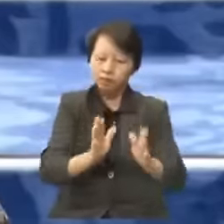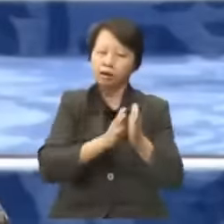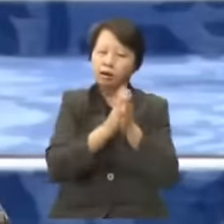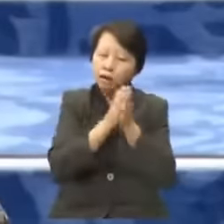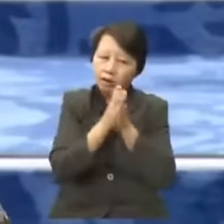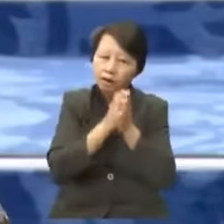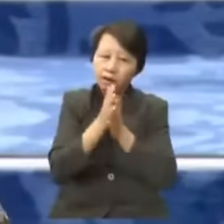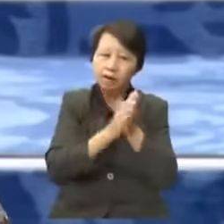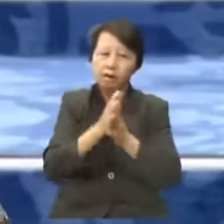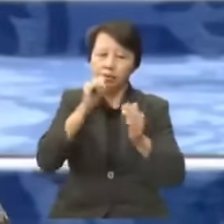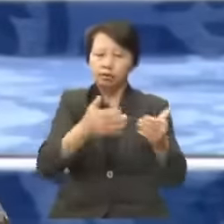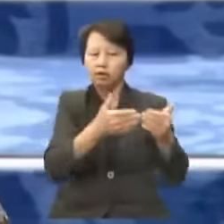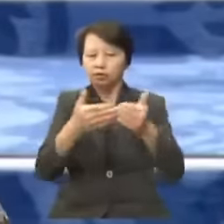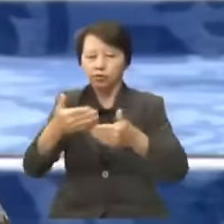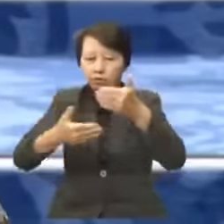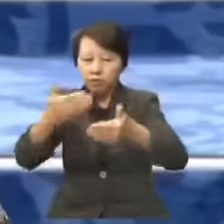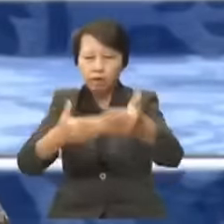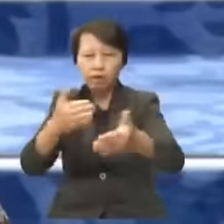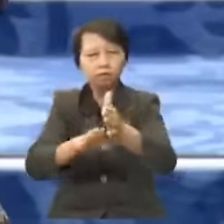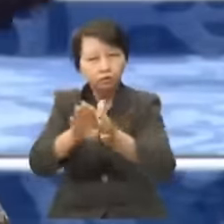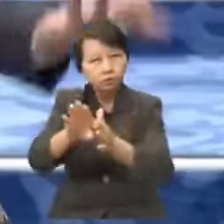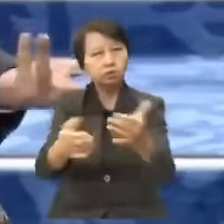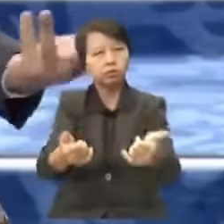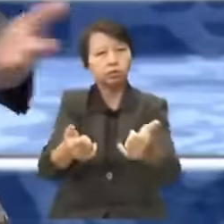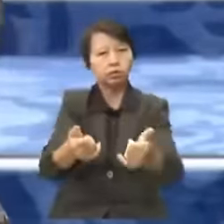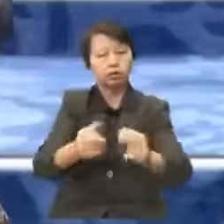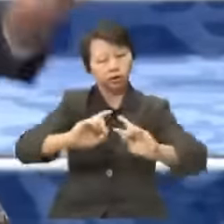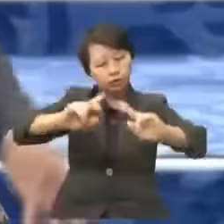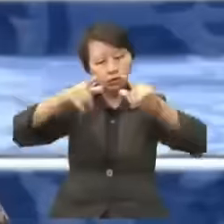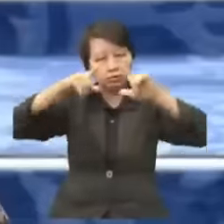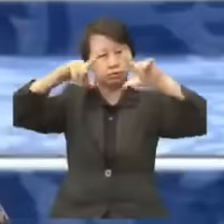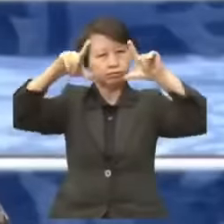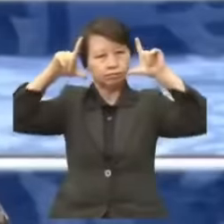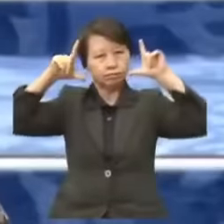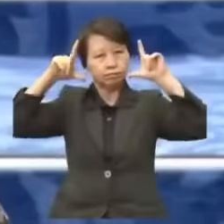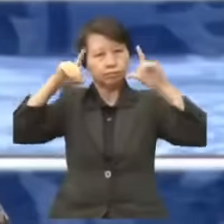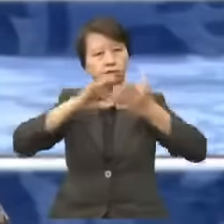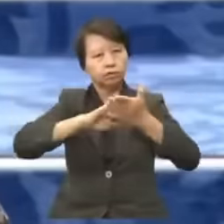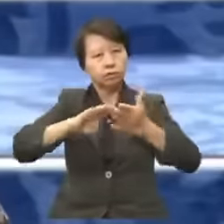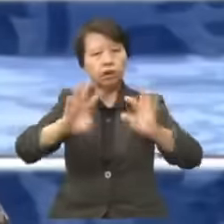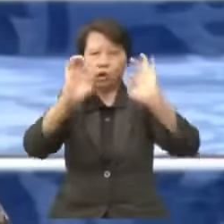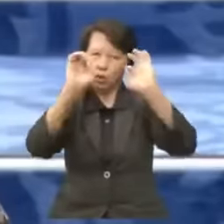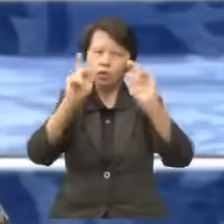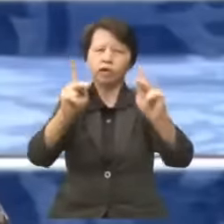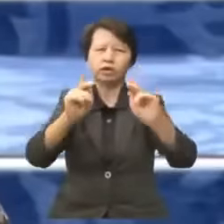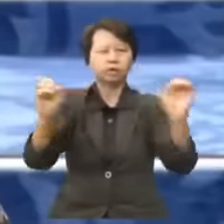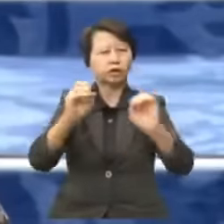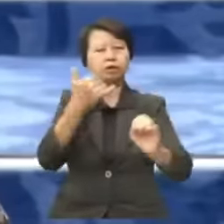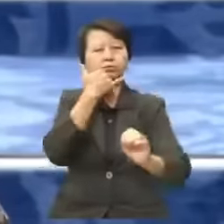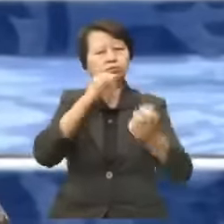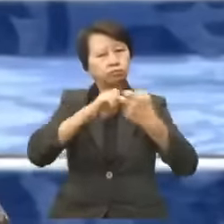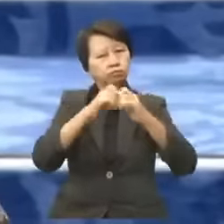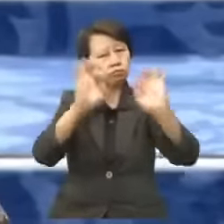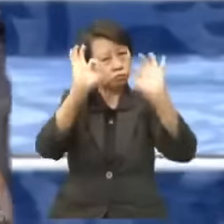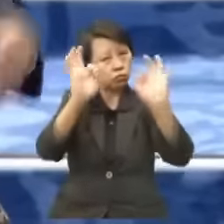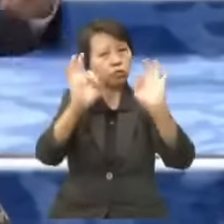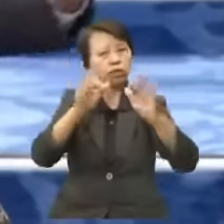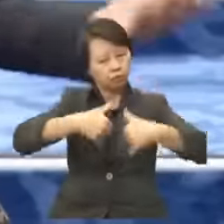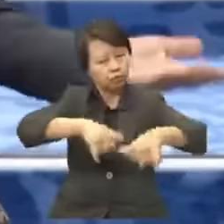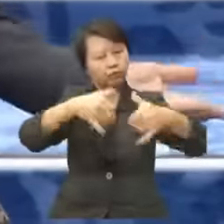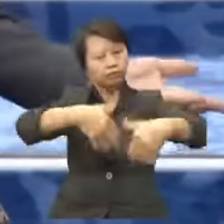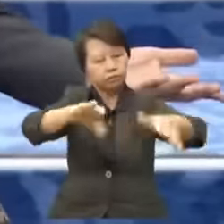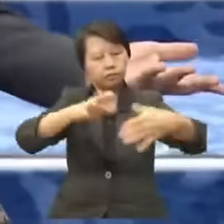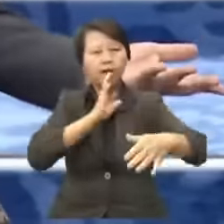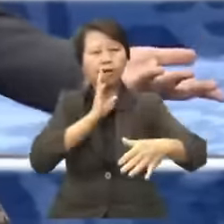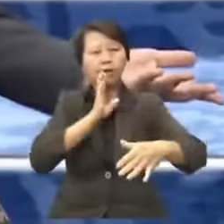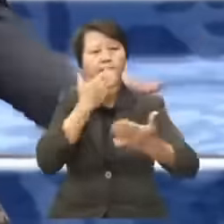mesti terus maju tingkatkan martabat dan kemuliaan tak ada siapa tak ada salah apa-apa pun teruslah